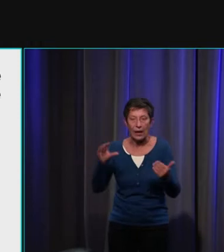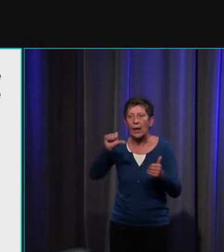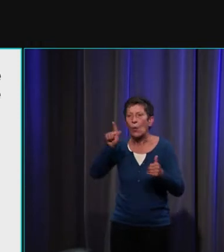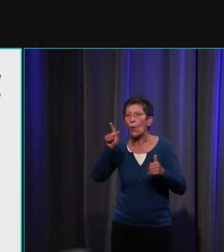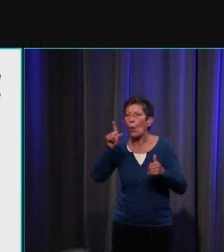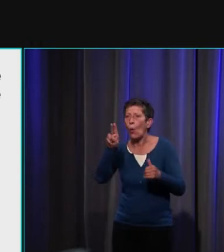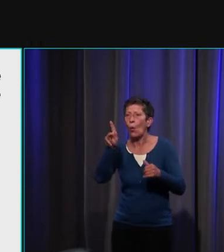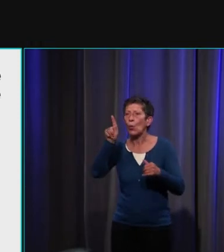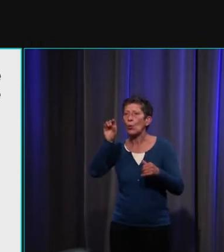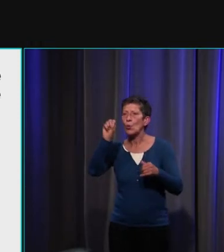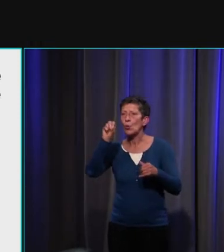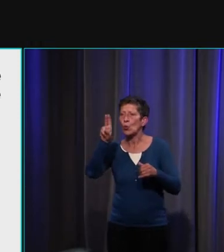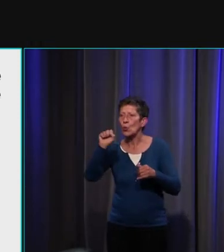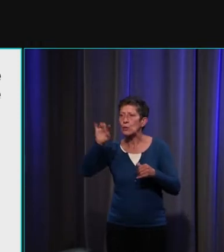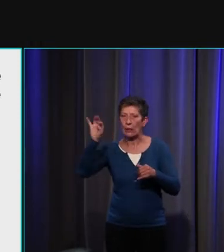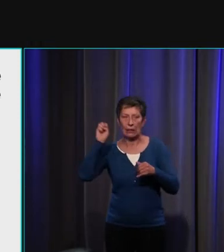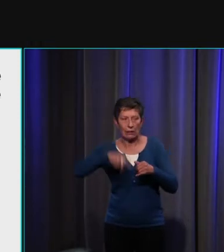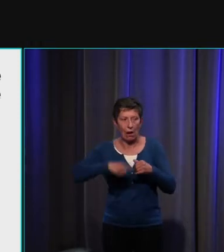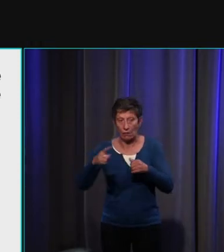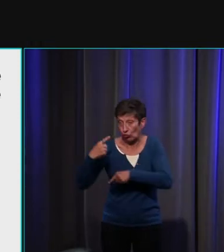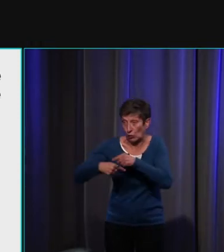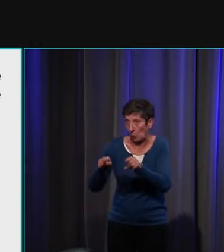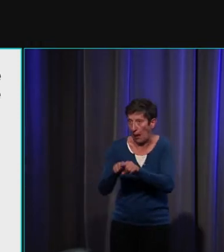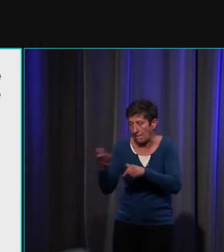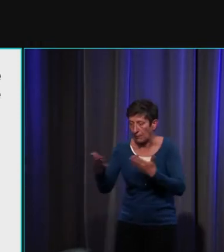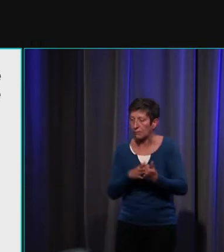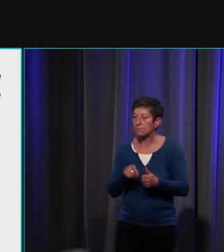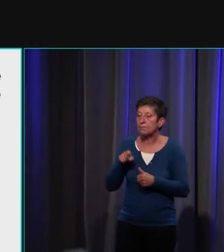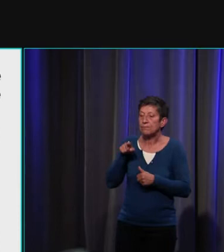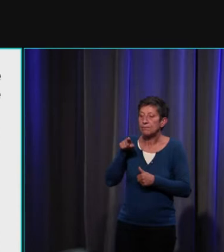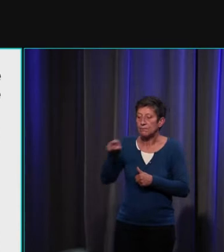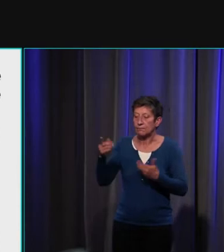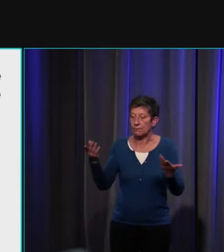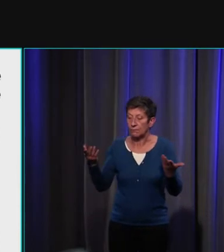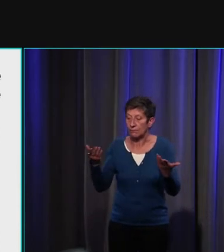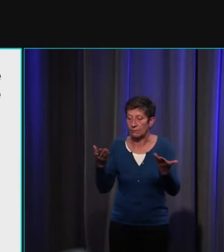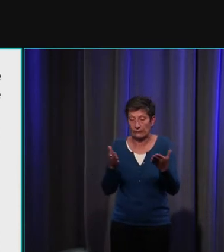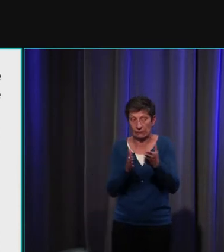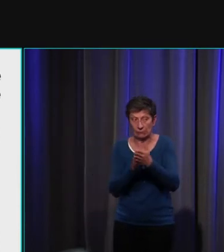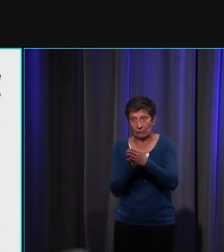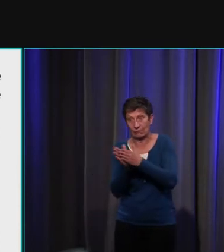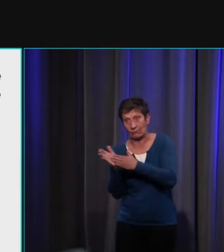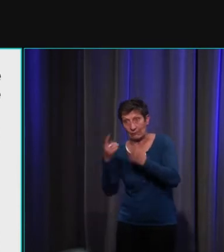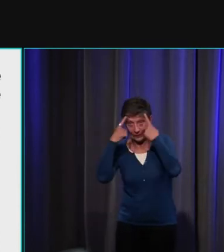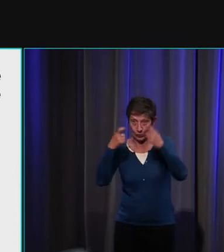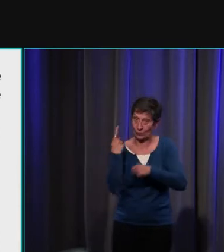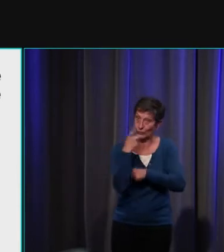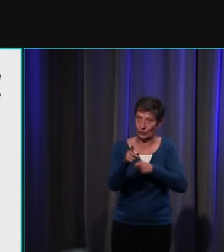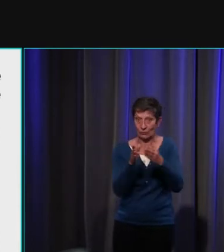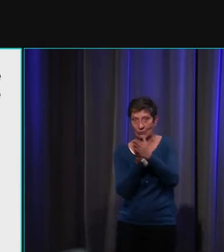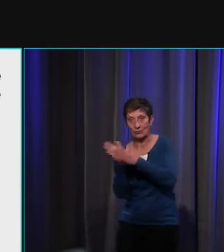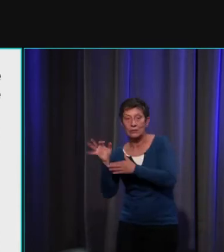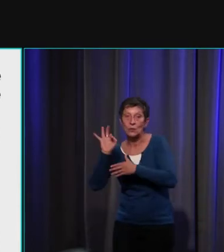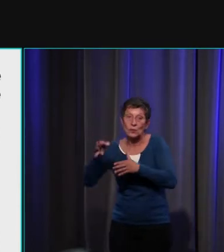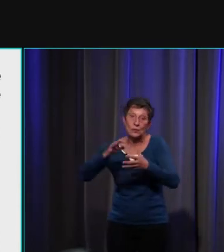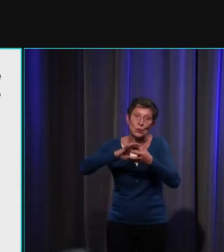appartient à la génération de théodose fait remarquer et là il commence à dévier de sa théorie mais tout ça c'est compliqué c'est dans